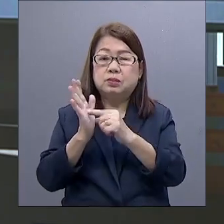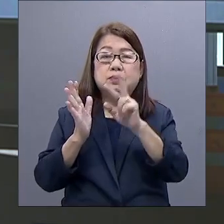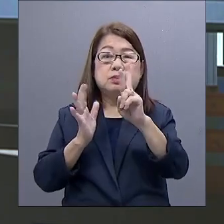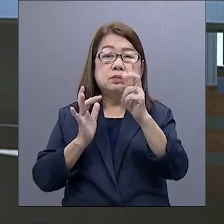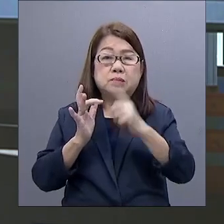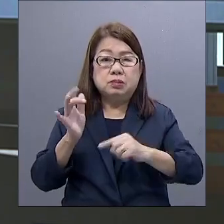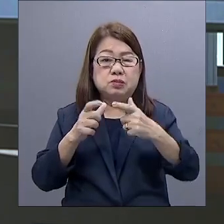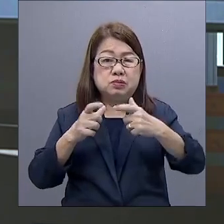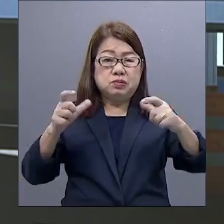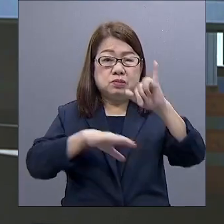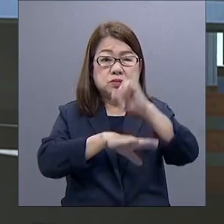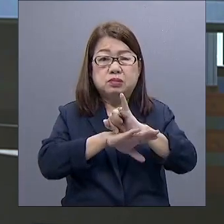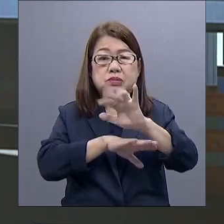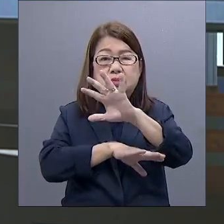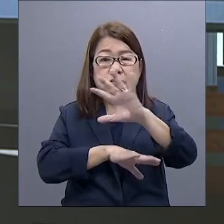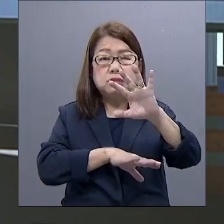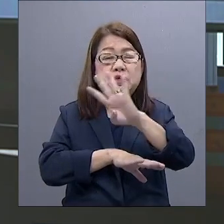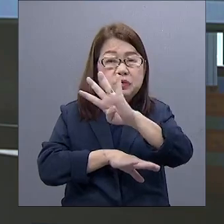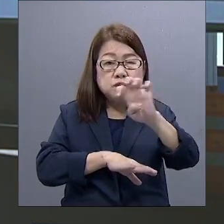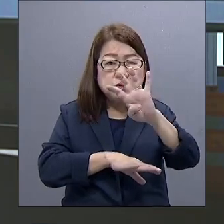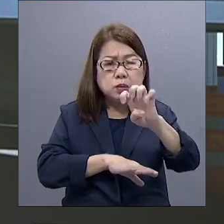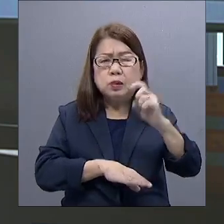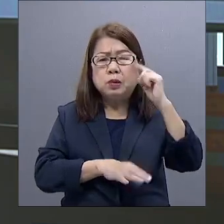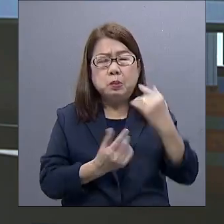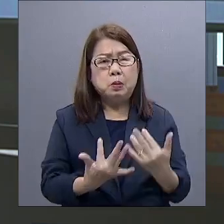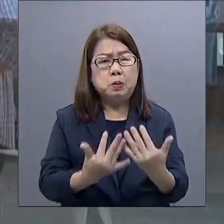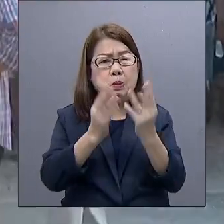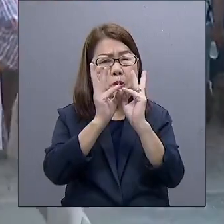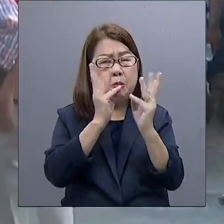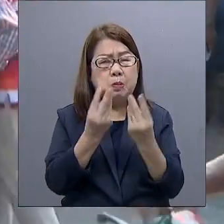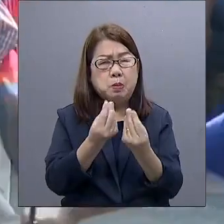วนใจเรองผกระทบสิงแวดล้อมนะฮะ อ่มาดูเรื่องนี้กัค่ะ